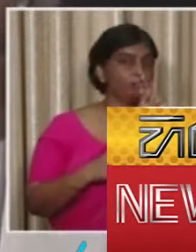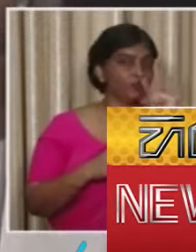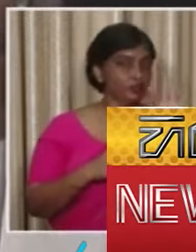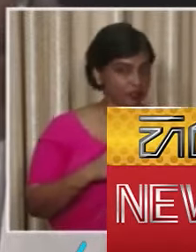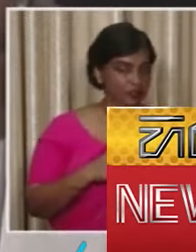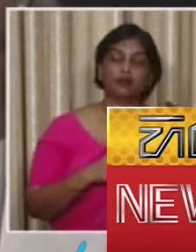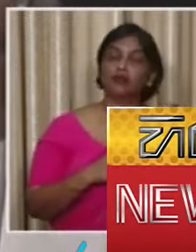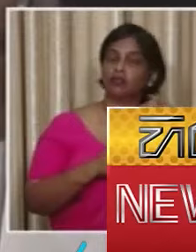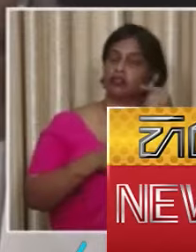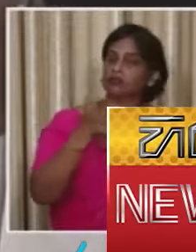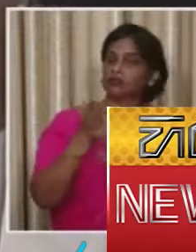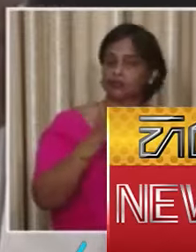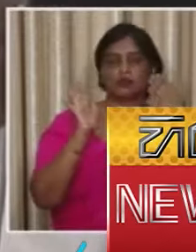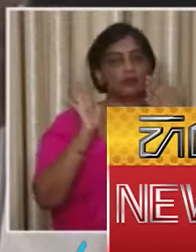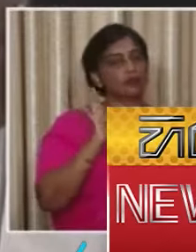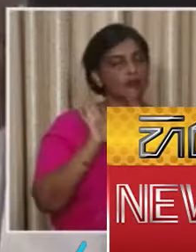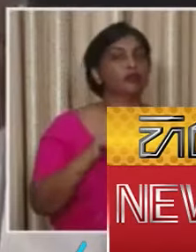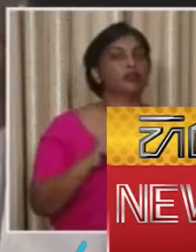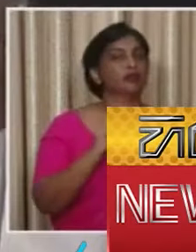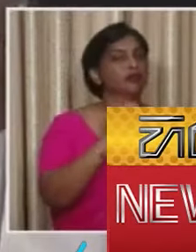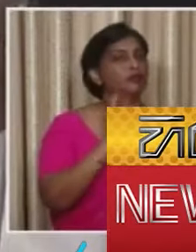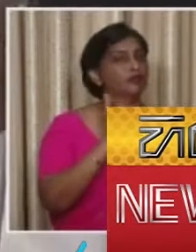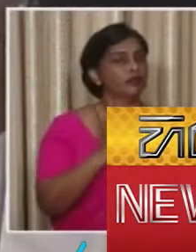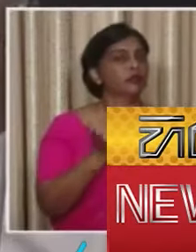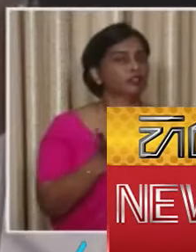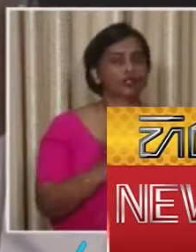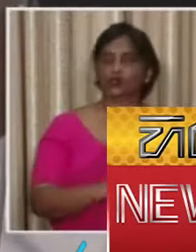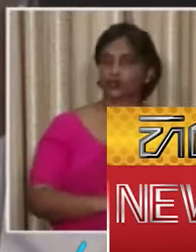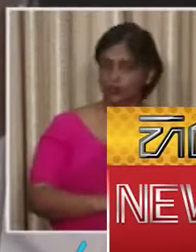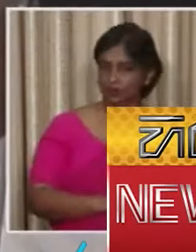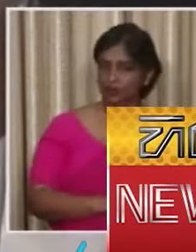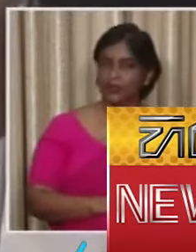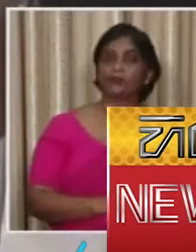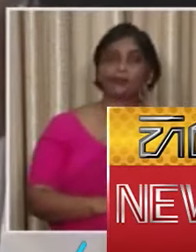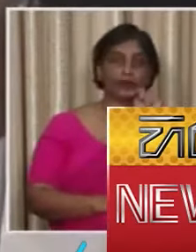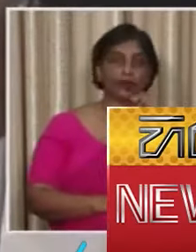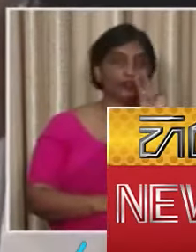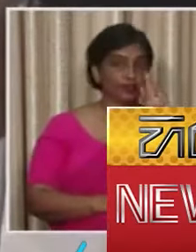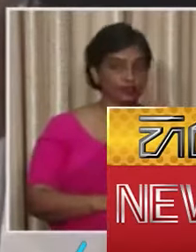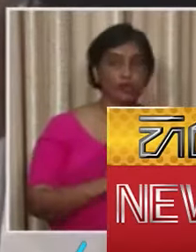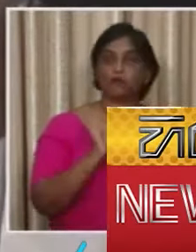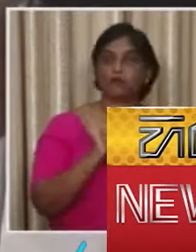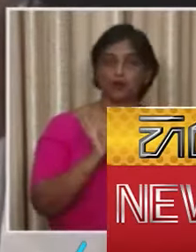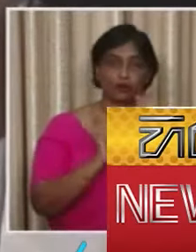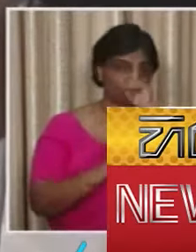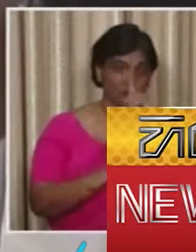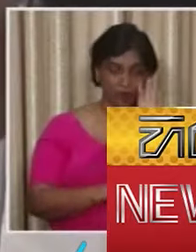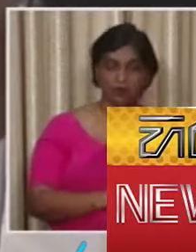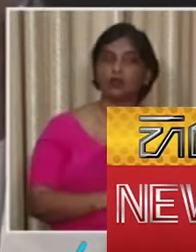2023 - 2024 අයවැය ලේඛන මගින් මේ වැඩපිළිවෙල තවදුරටත් ශක්තිමත් කරා. 2023 මාර්තු මාසයේ